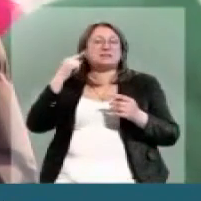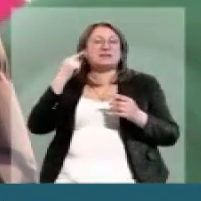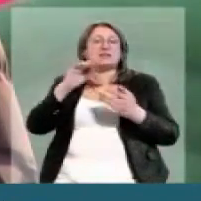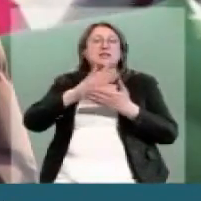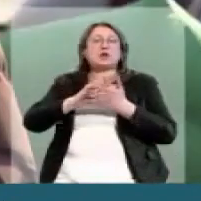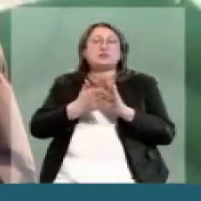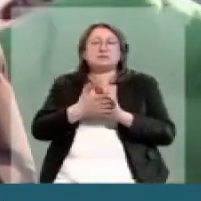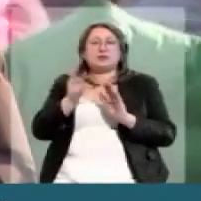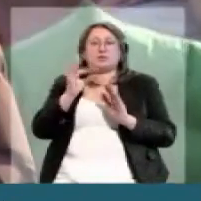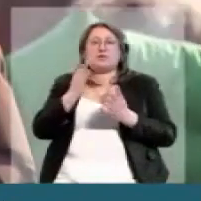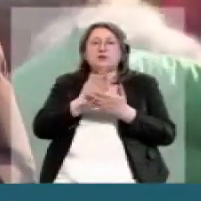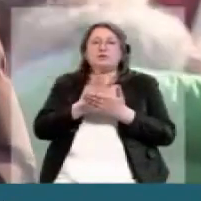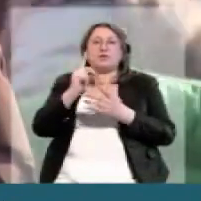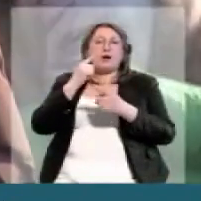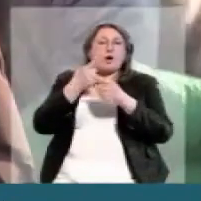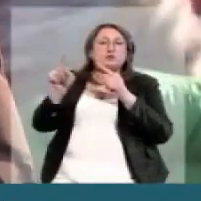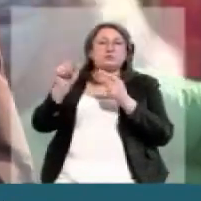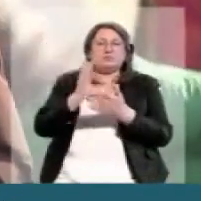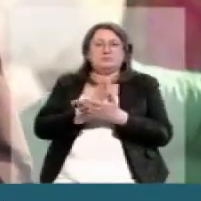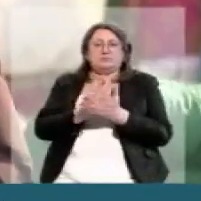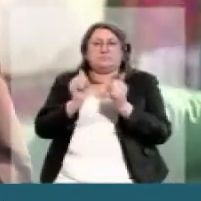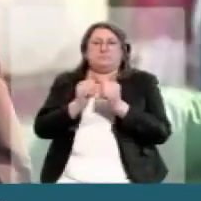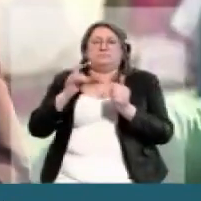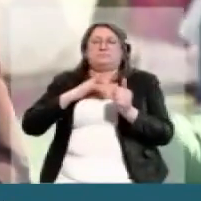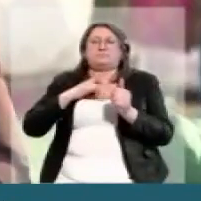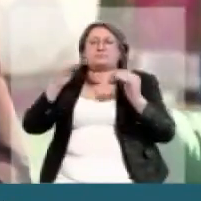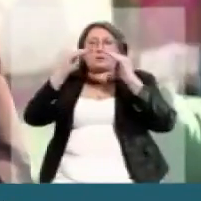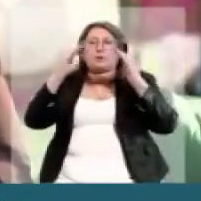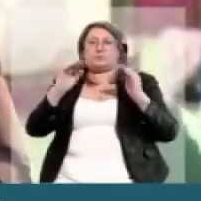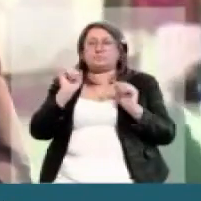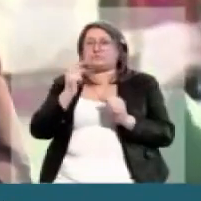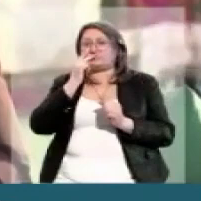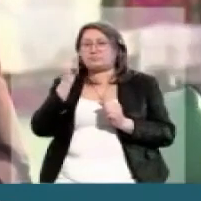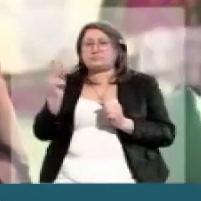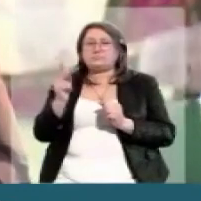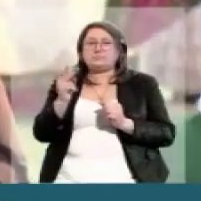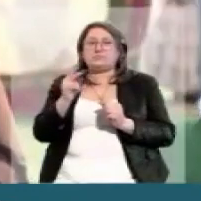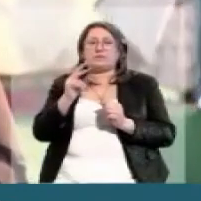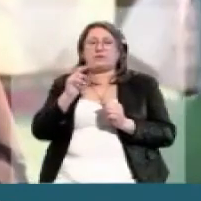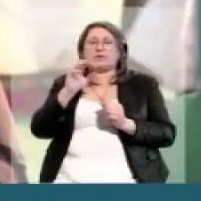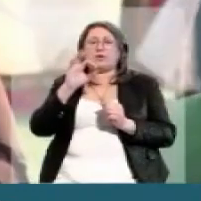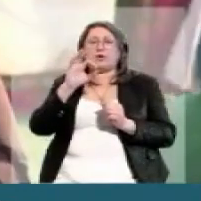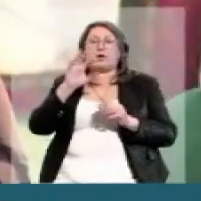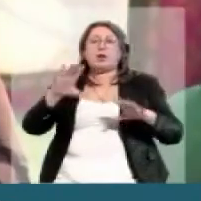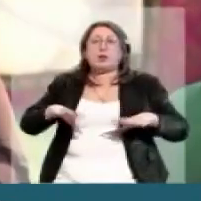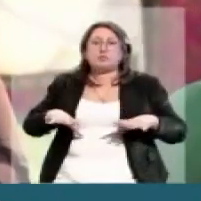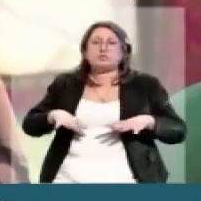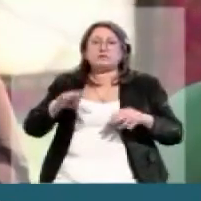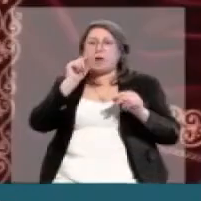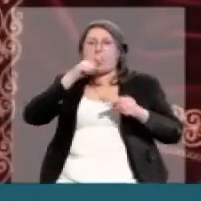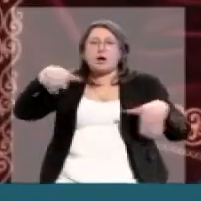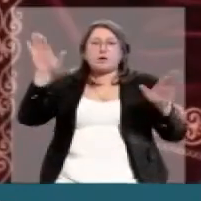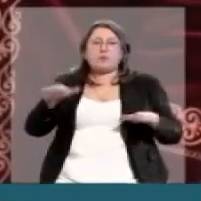бүкіл халықтың, ұлт пен ұлыстың сағынып күтетін ортақ мерекесіне айналып, жарасымды сән салтанатымен түрлене